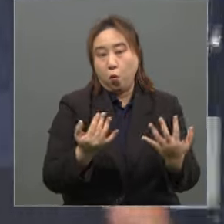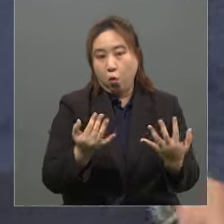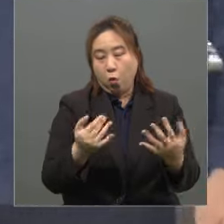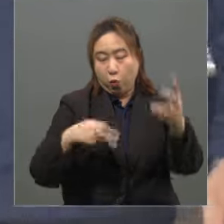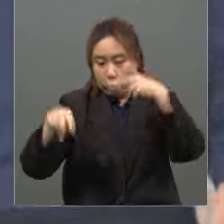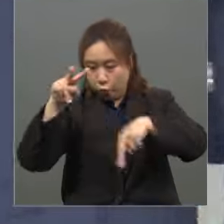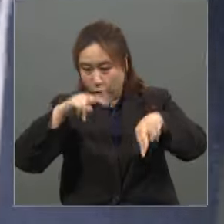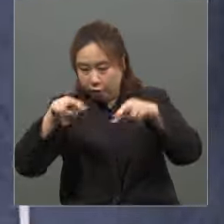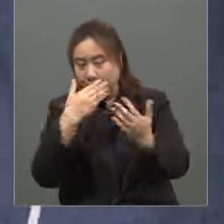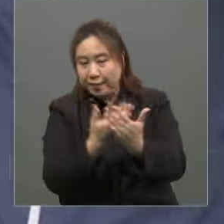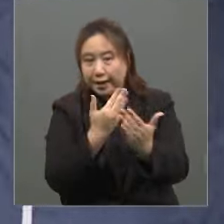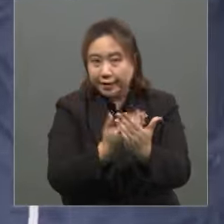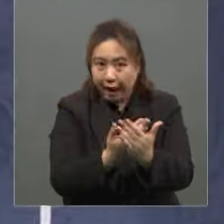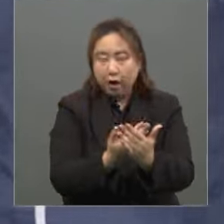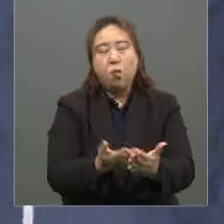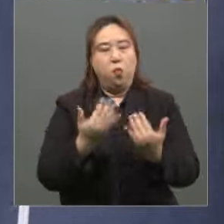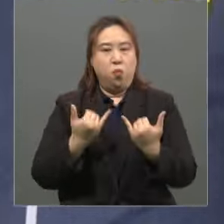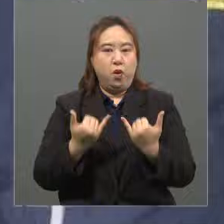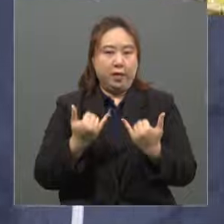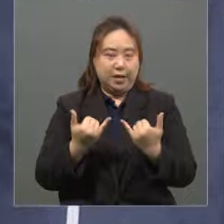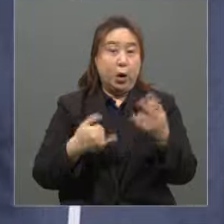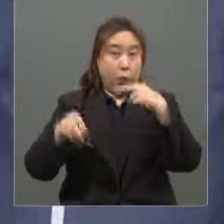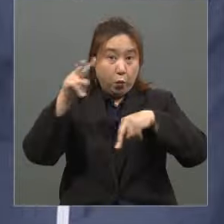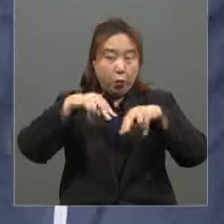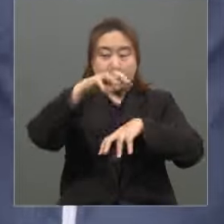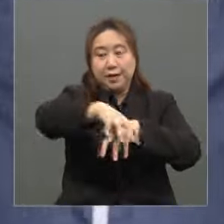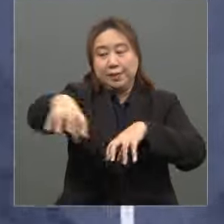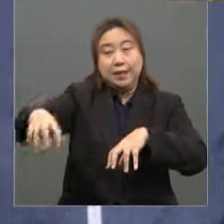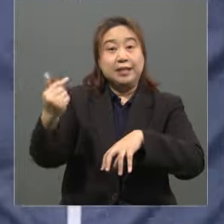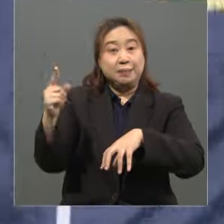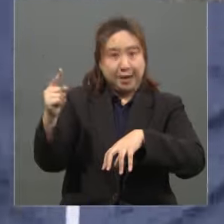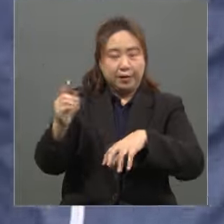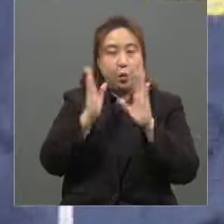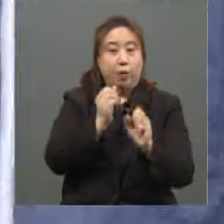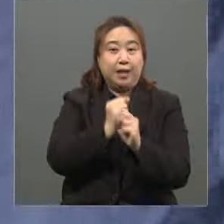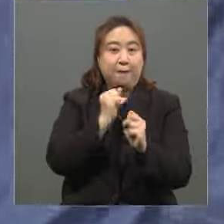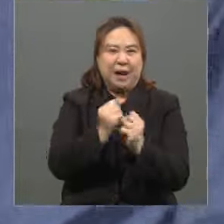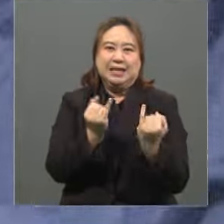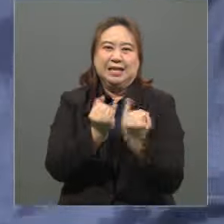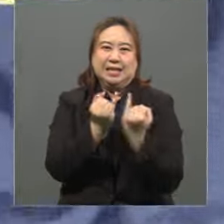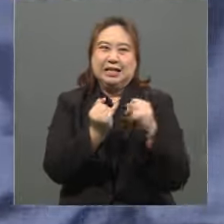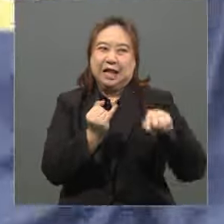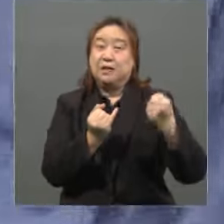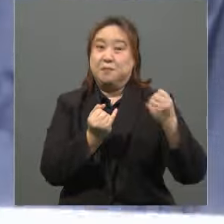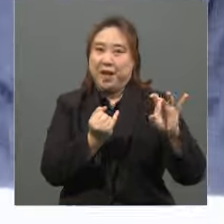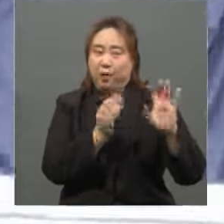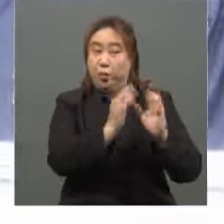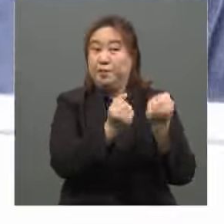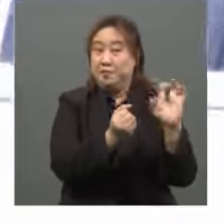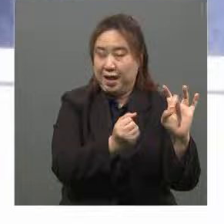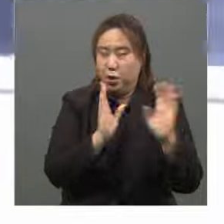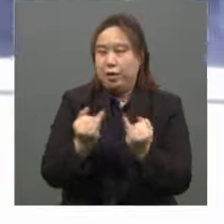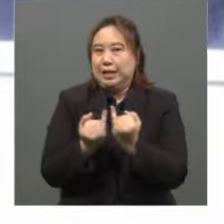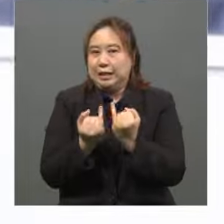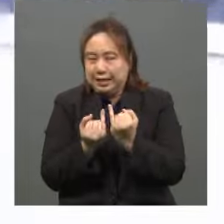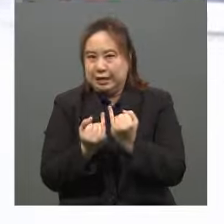วจสอบเส้นทางการเงินวันนี้ก็มีการตรวจค้นพื้นที่11จุดของพนักงานและคนใกล้ชิดกับ18ผู้ต้องหายังไม่รวมถึงกลุ่มเครือญ